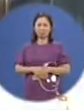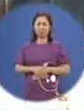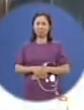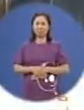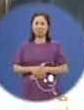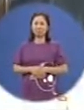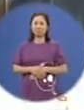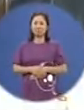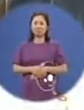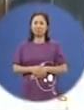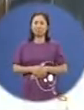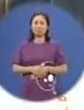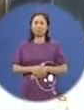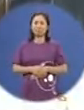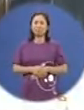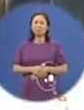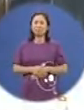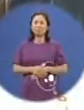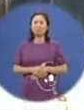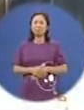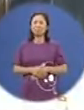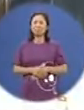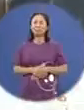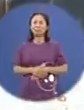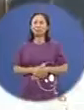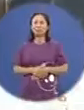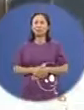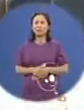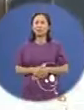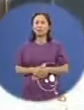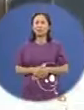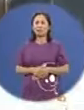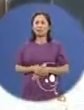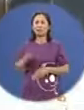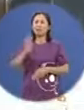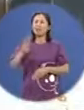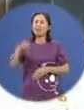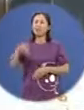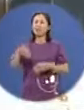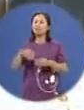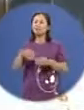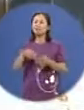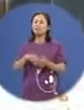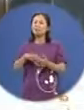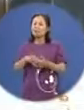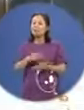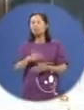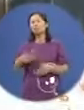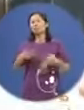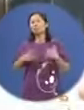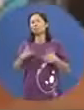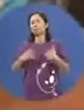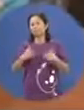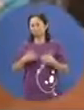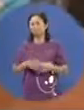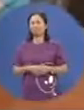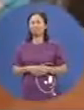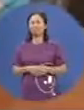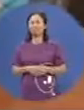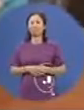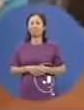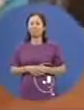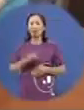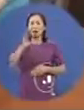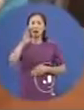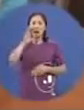形になってるんですよね、 はい、 でこれもまあ我々としては大歓迎ですね、 はいはい、和歌山県みん